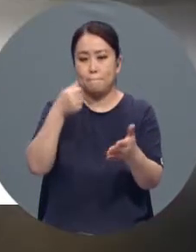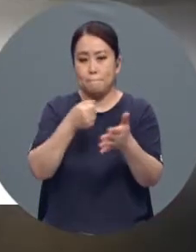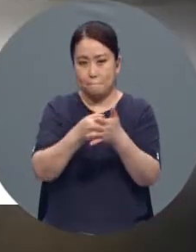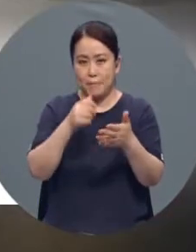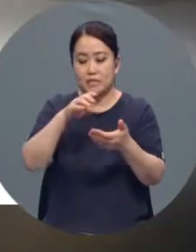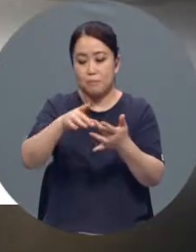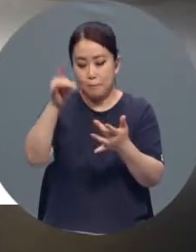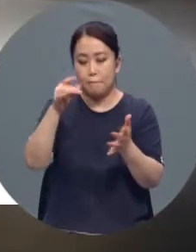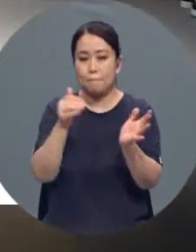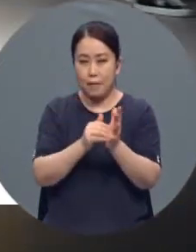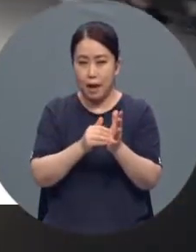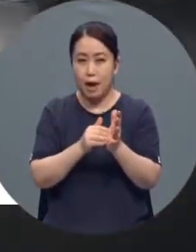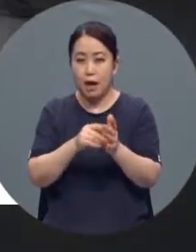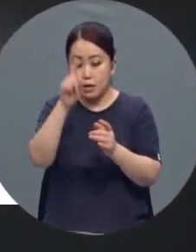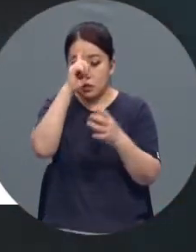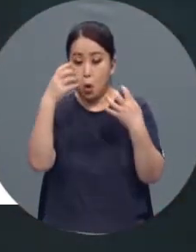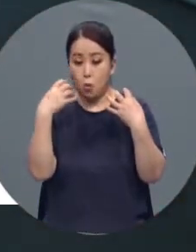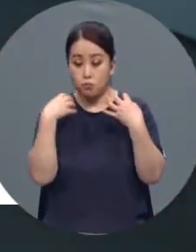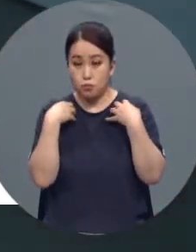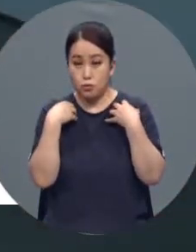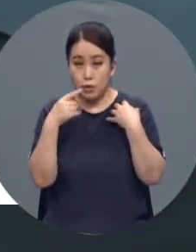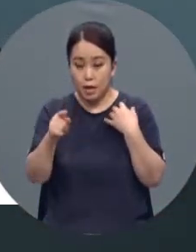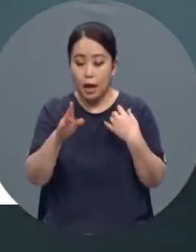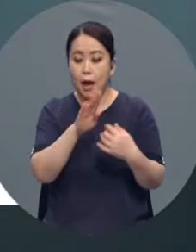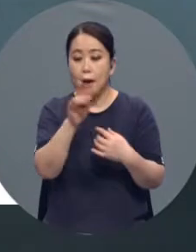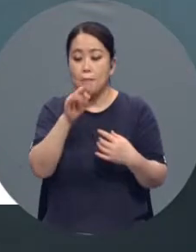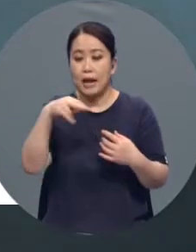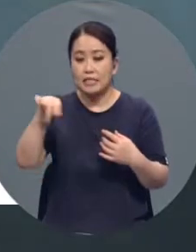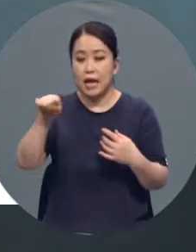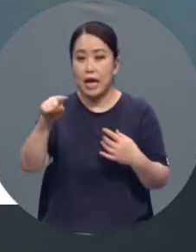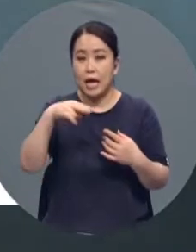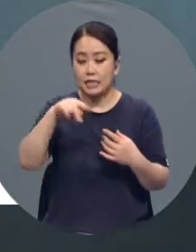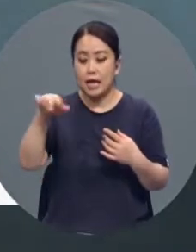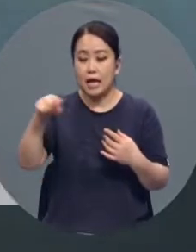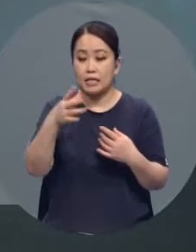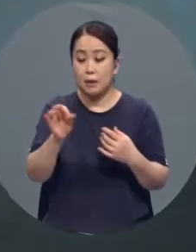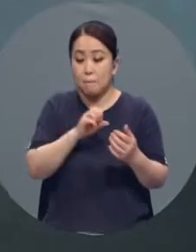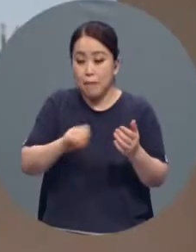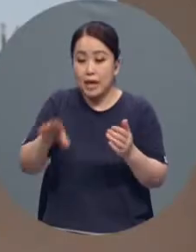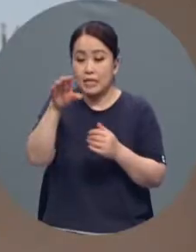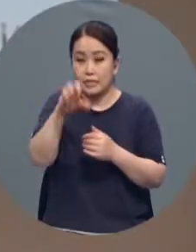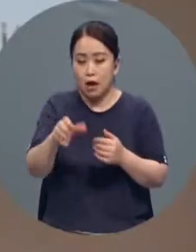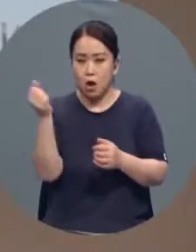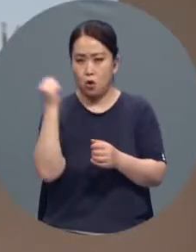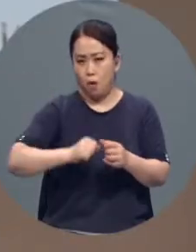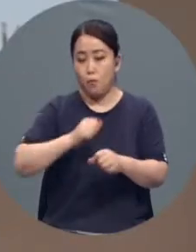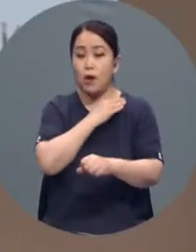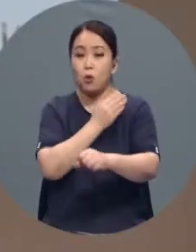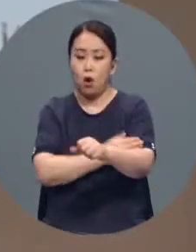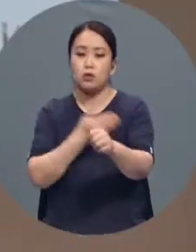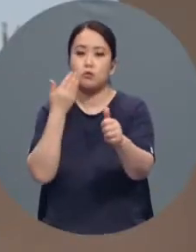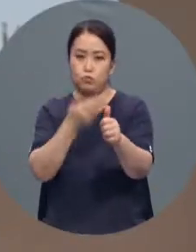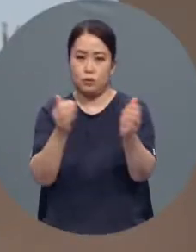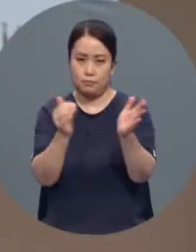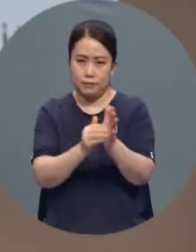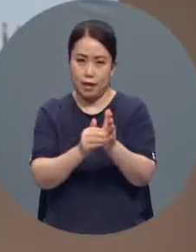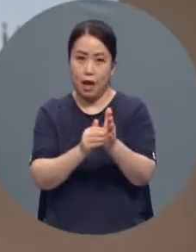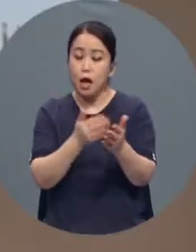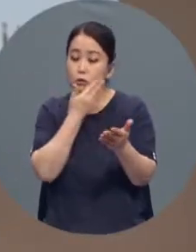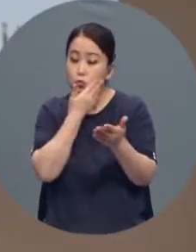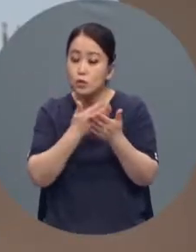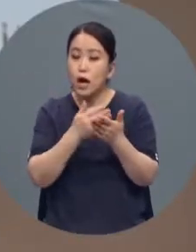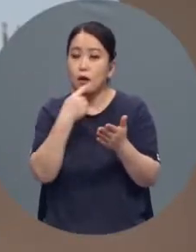정부는 방패장을 거부할 권한을 후보도시 의회에 줬습니다. 핵심은 안전성과 주민 수용